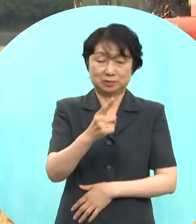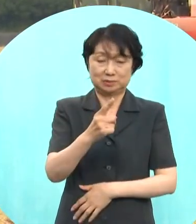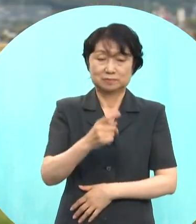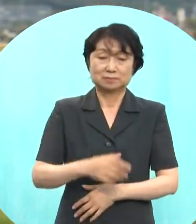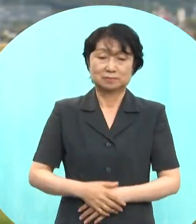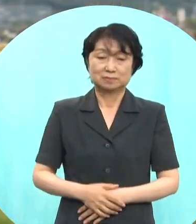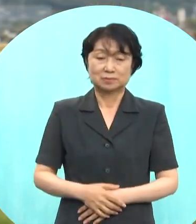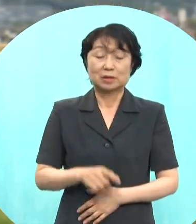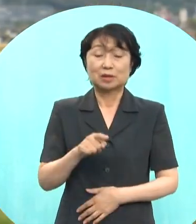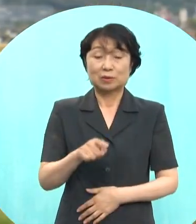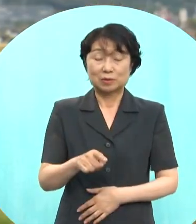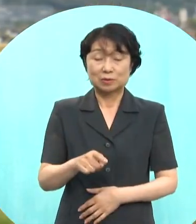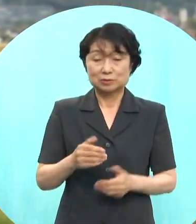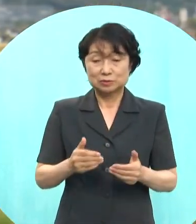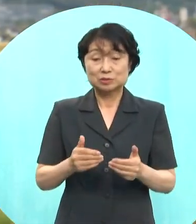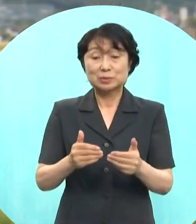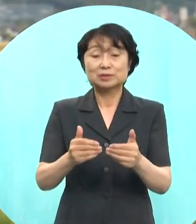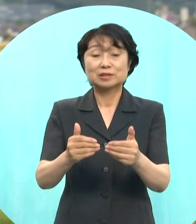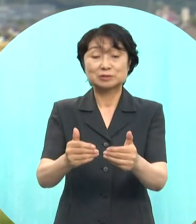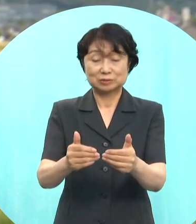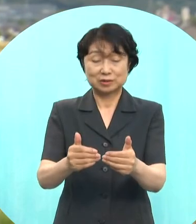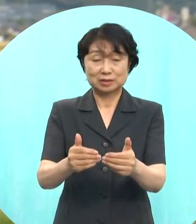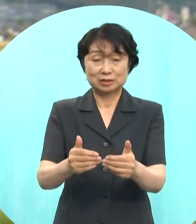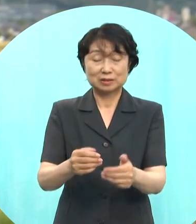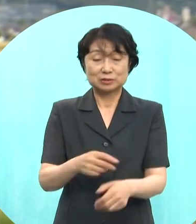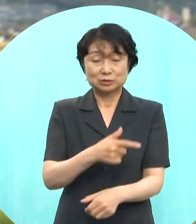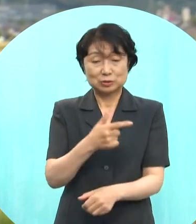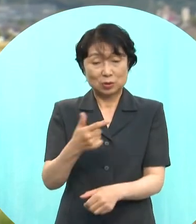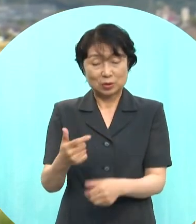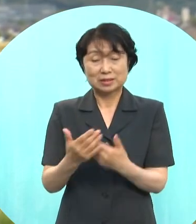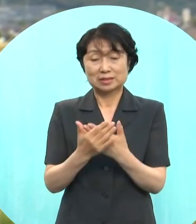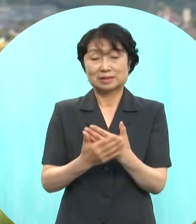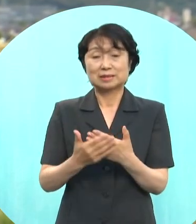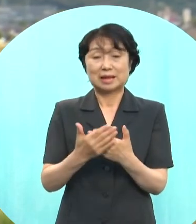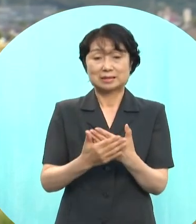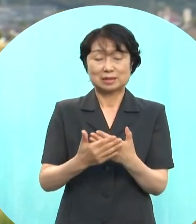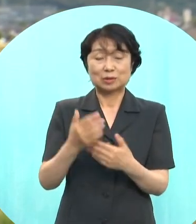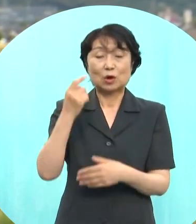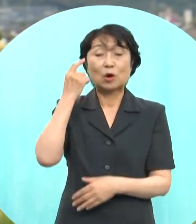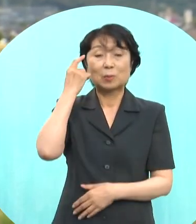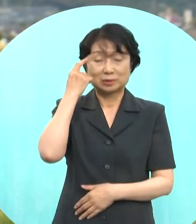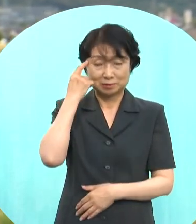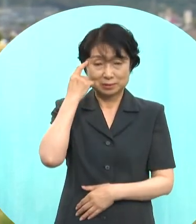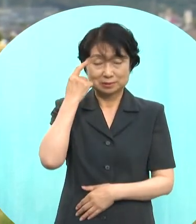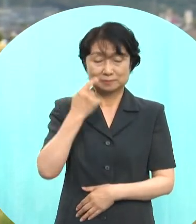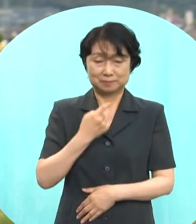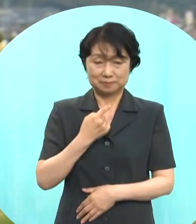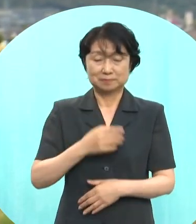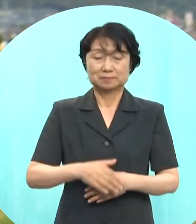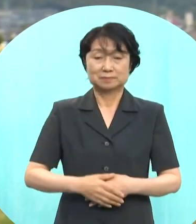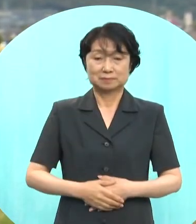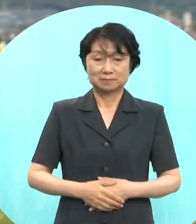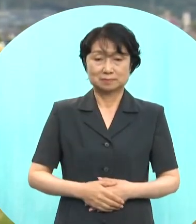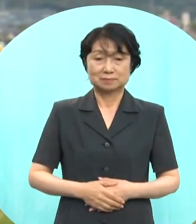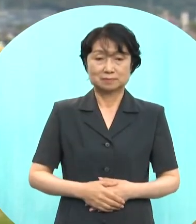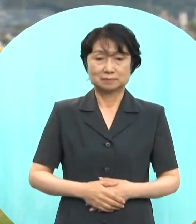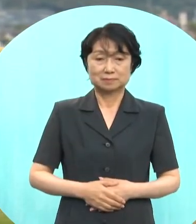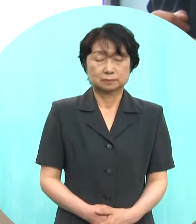けど、これをでやはり進めていくということがですね、非常に私は大事と思っております。